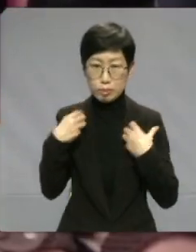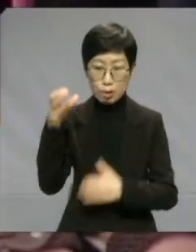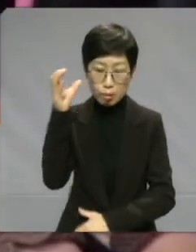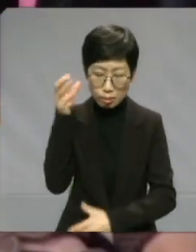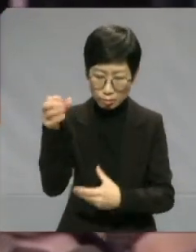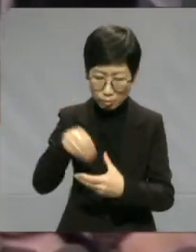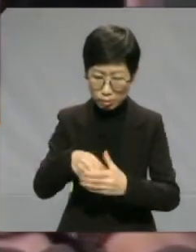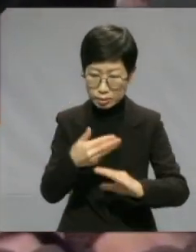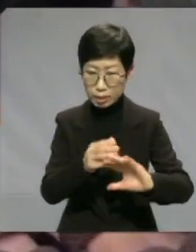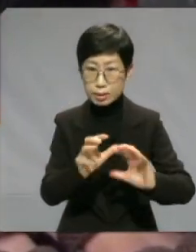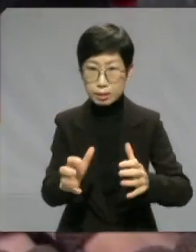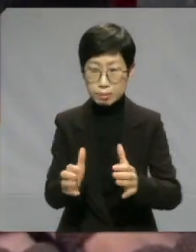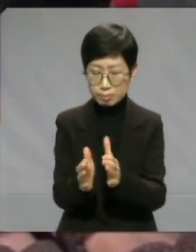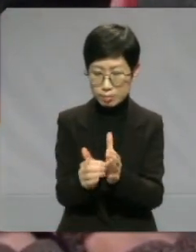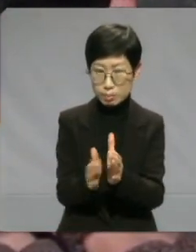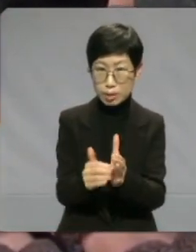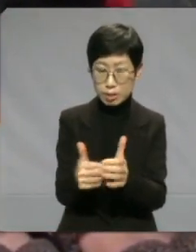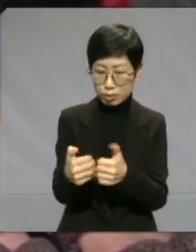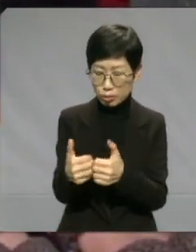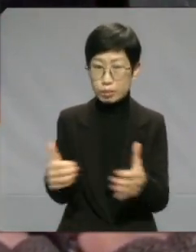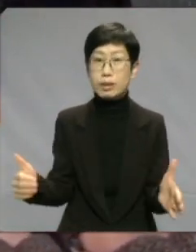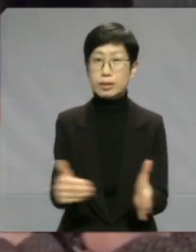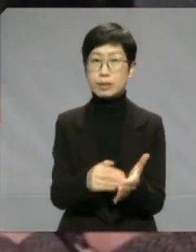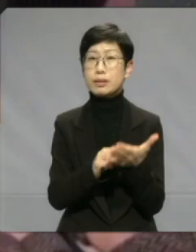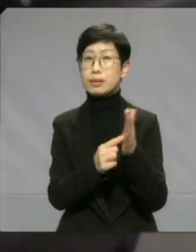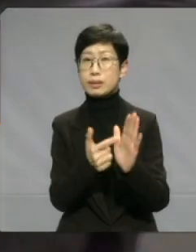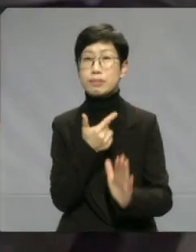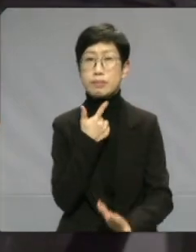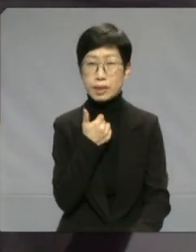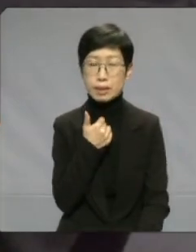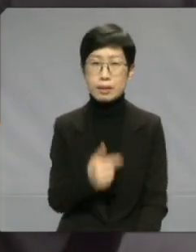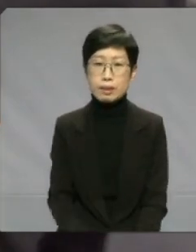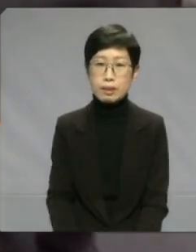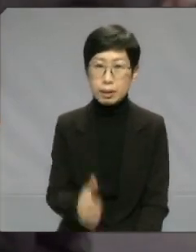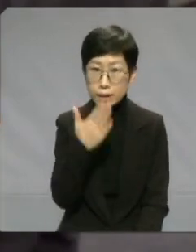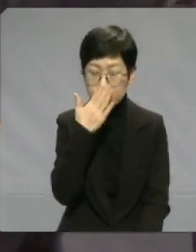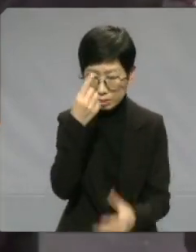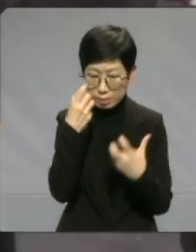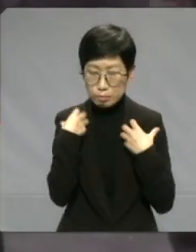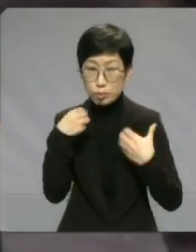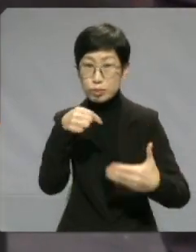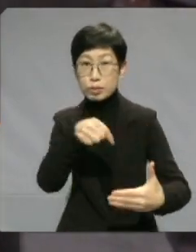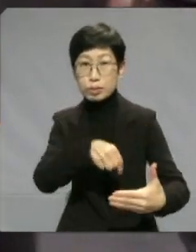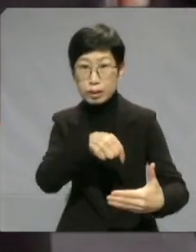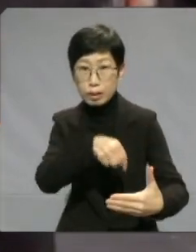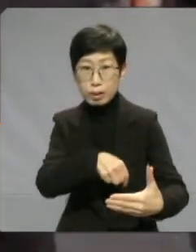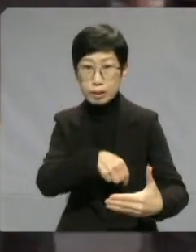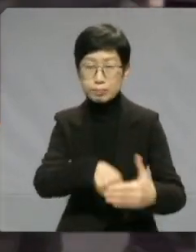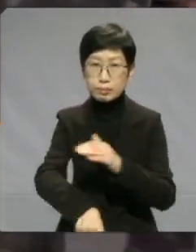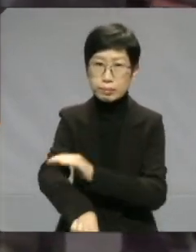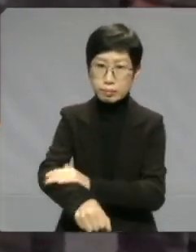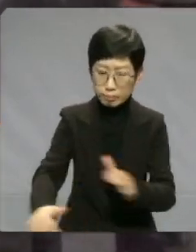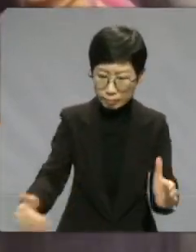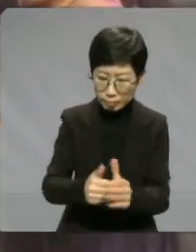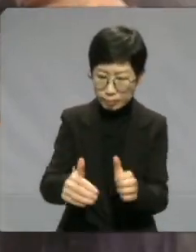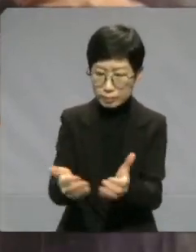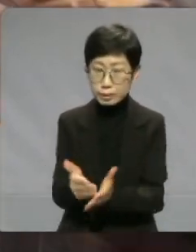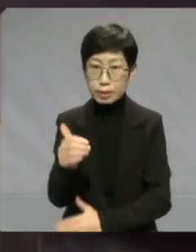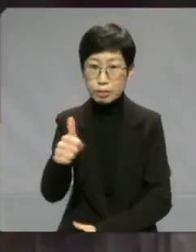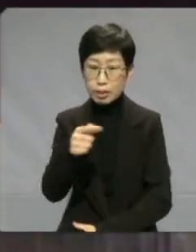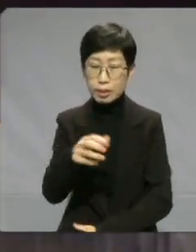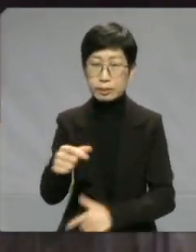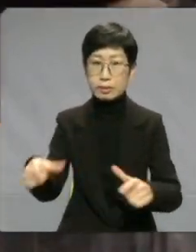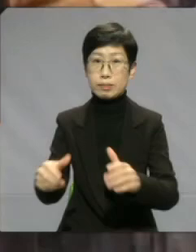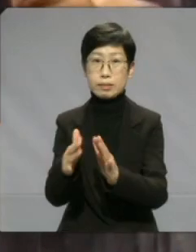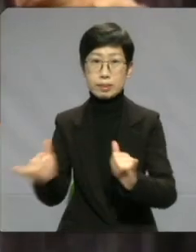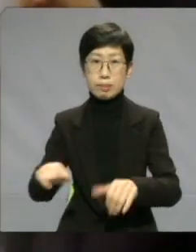등 몇 개 나라와 비밀리에 논의했다고 보도했습니다 현재 이스라엘 정부 안에서는 구구 성향 장관 등이 가자 주민의